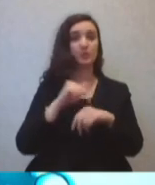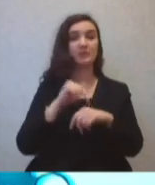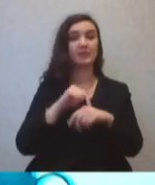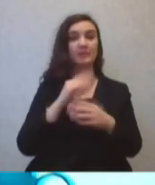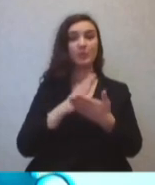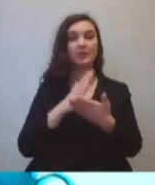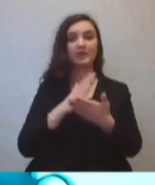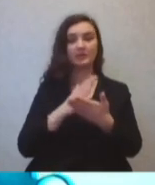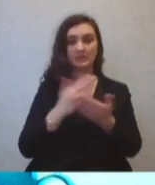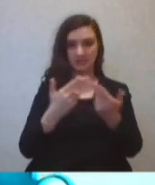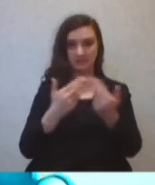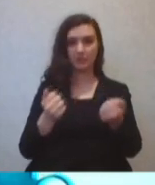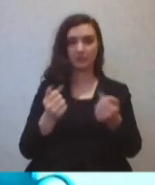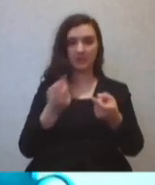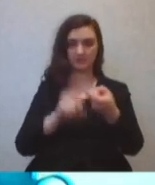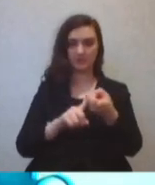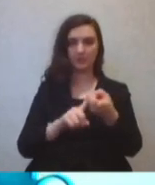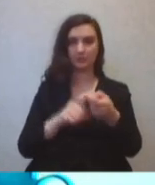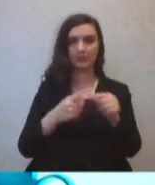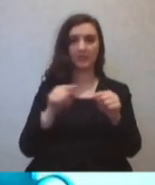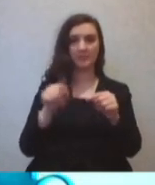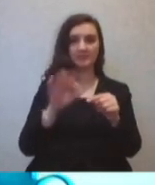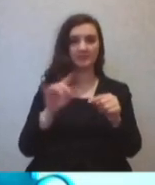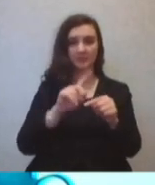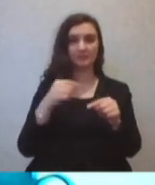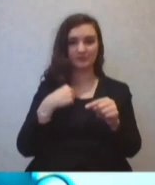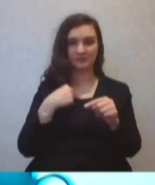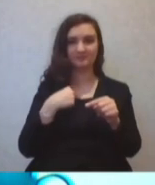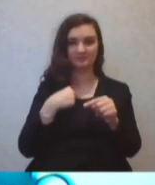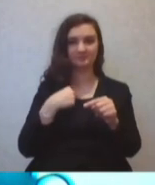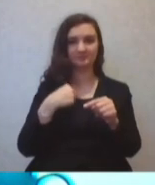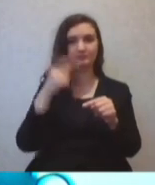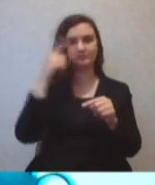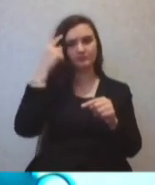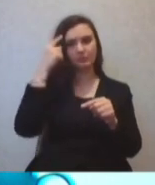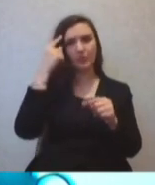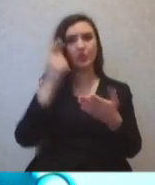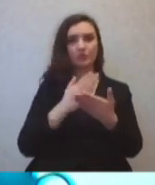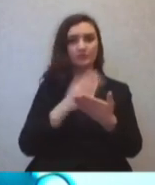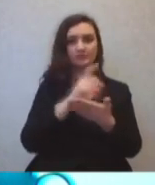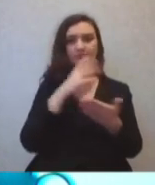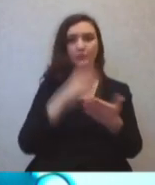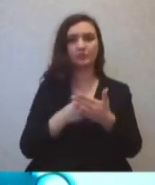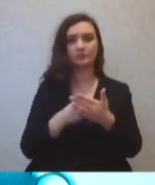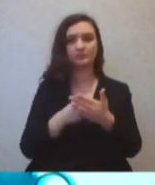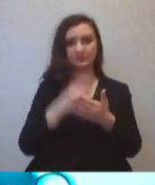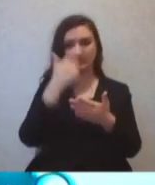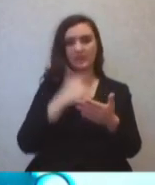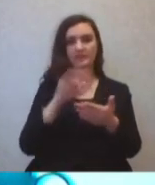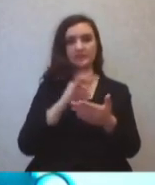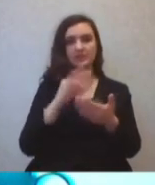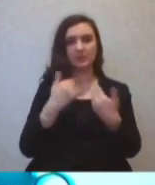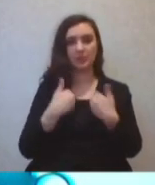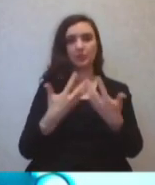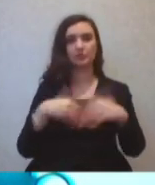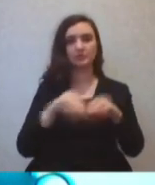არის რა თქმა უნდა დაკავშირებული იმასთან, რომ ჩვენ მოაზროვნე არსებები ვართ და ჩვენ საკუთარ თავზე, ჩვენს